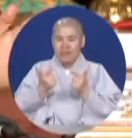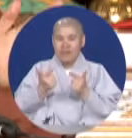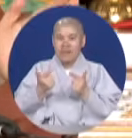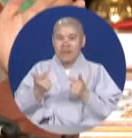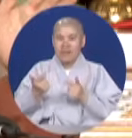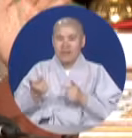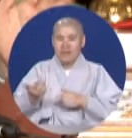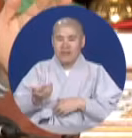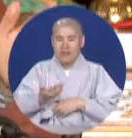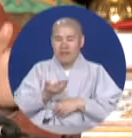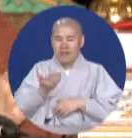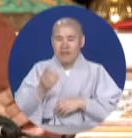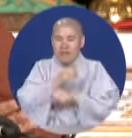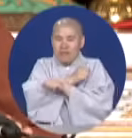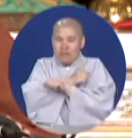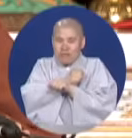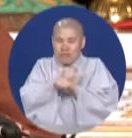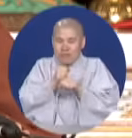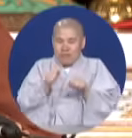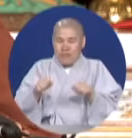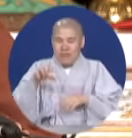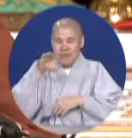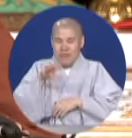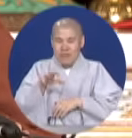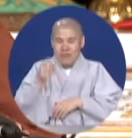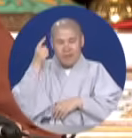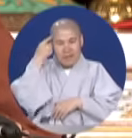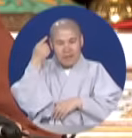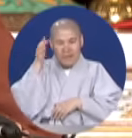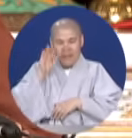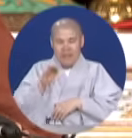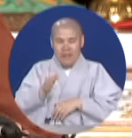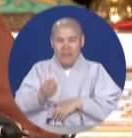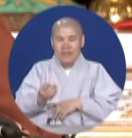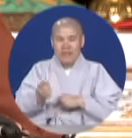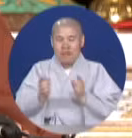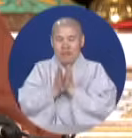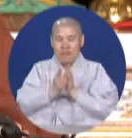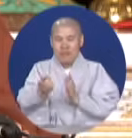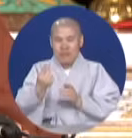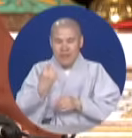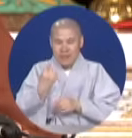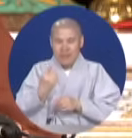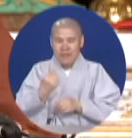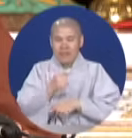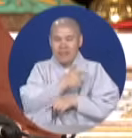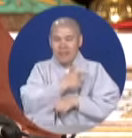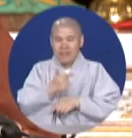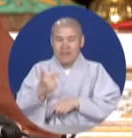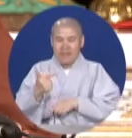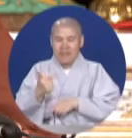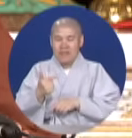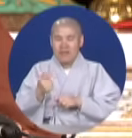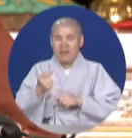그러고 이 법당도 엄청나게 커 보이더니만 와서 보니 그렇게 크지도 않네요.